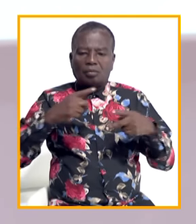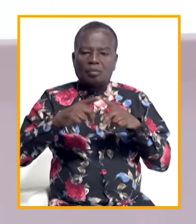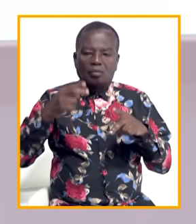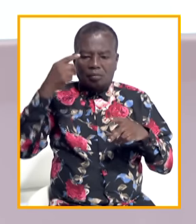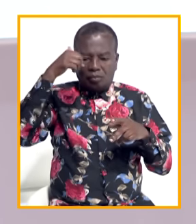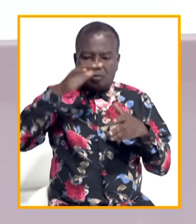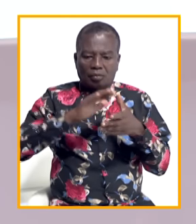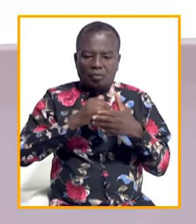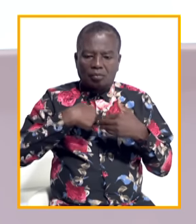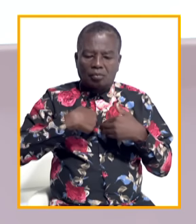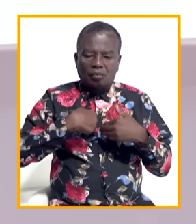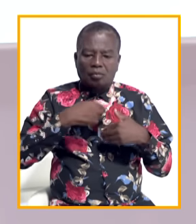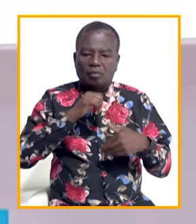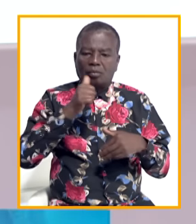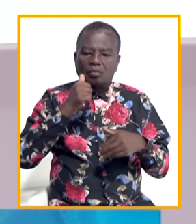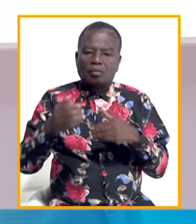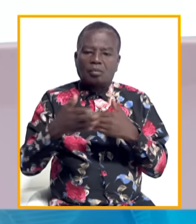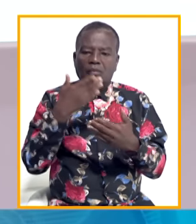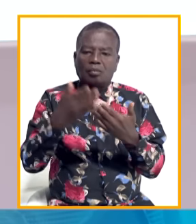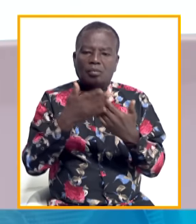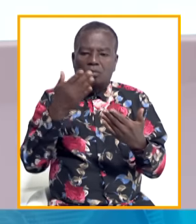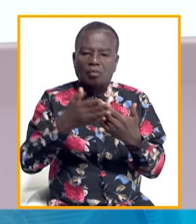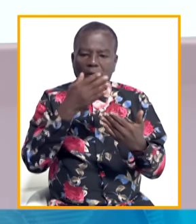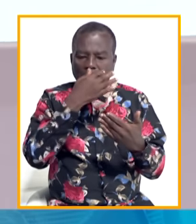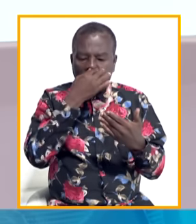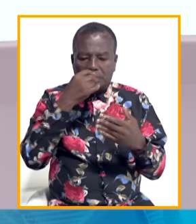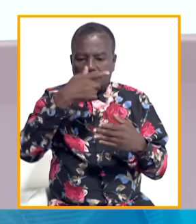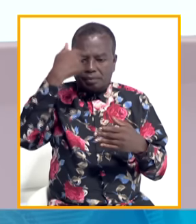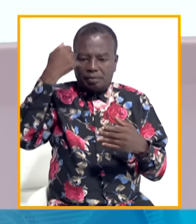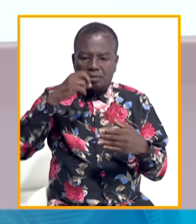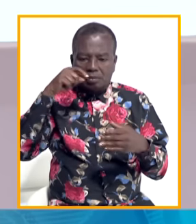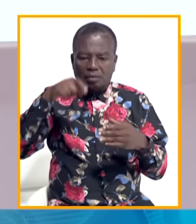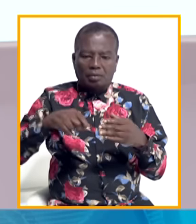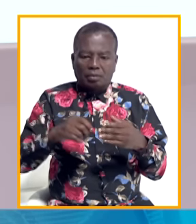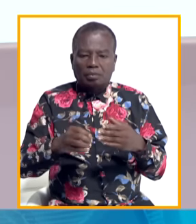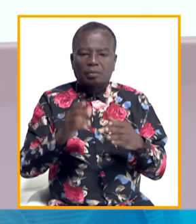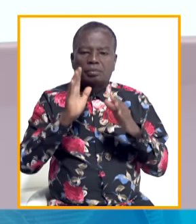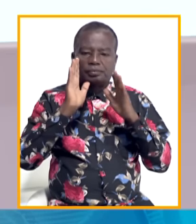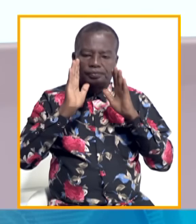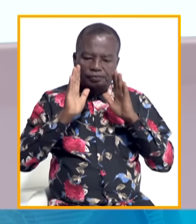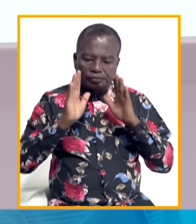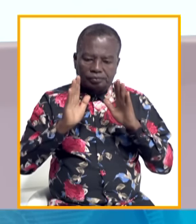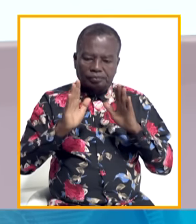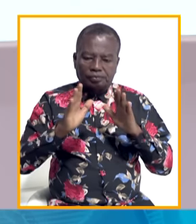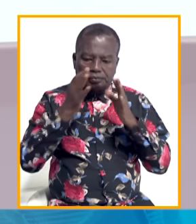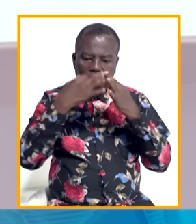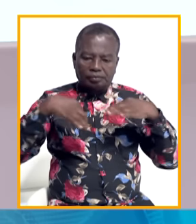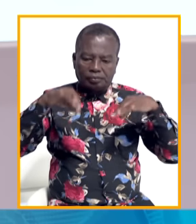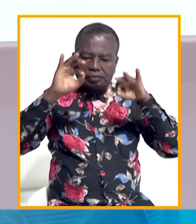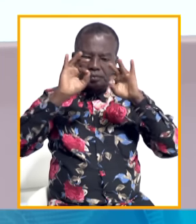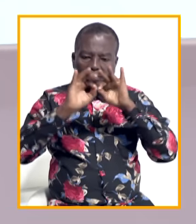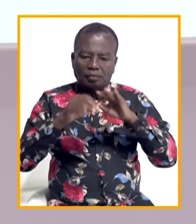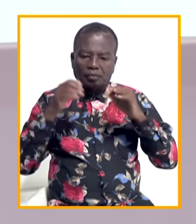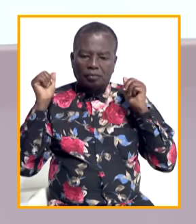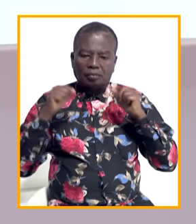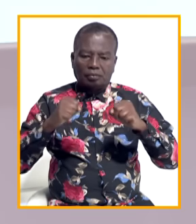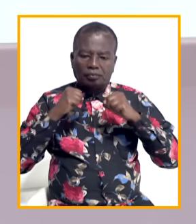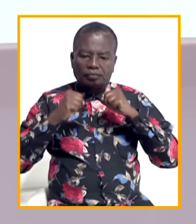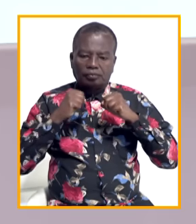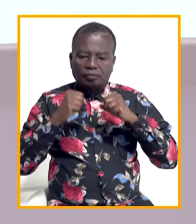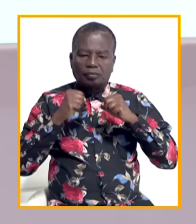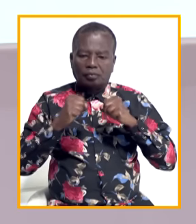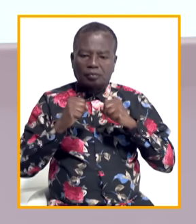croyez-moi, cela n'a pas été facile, car il fallait de la patience, du mérite, du courage,